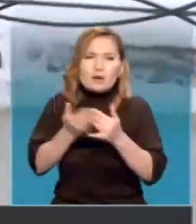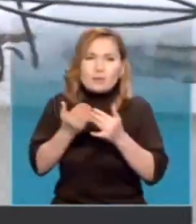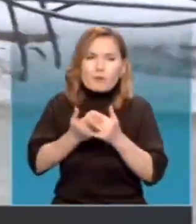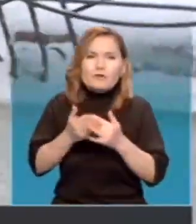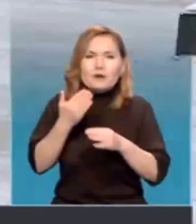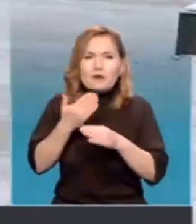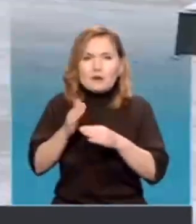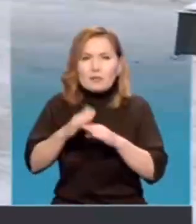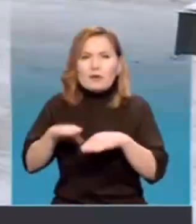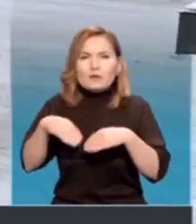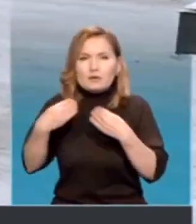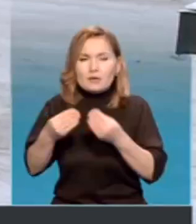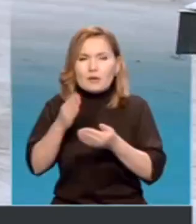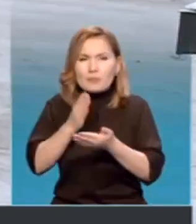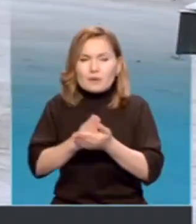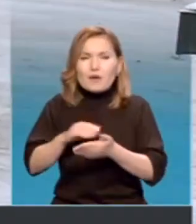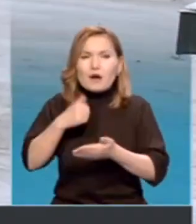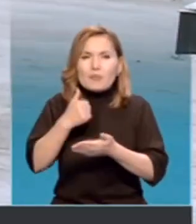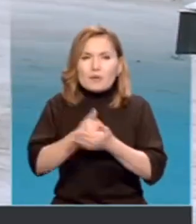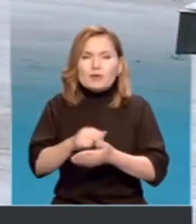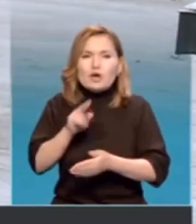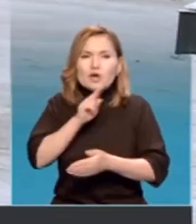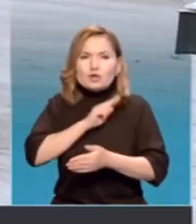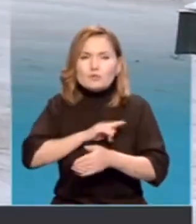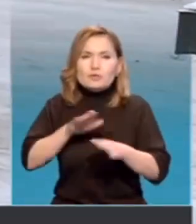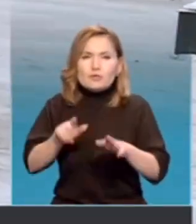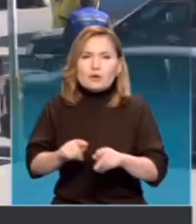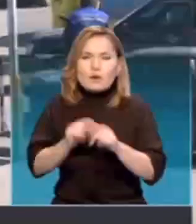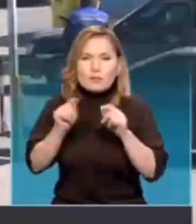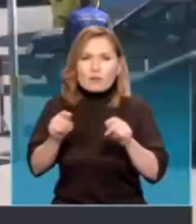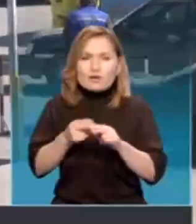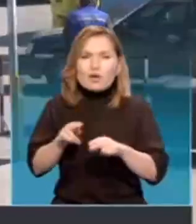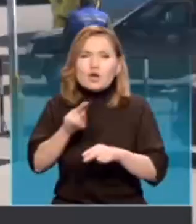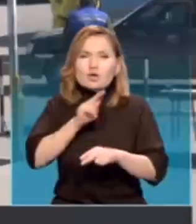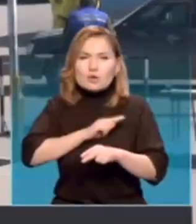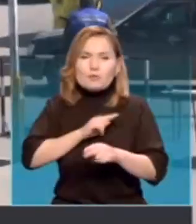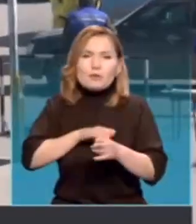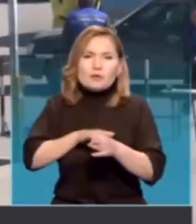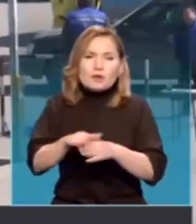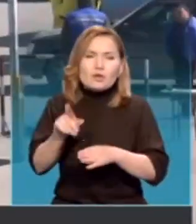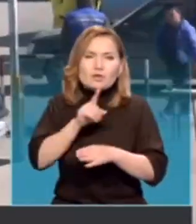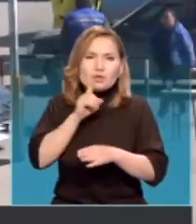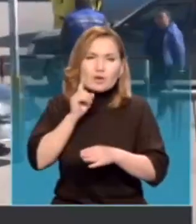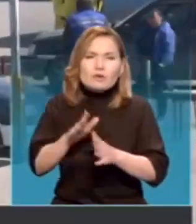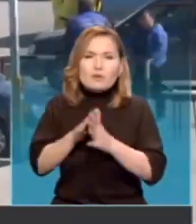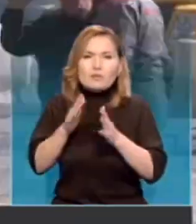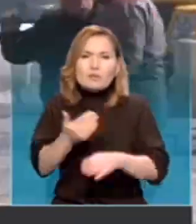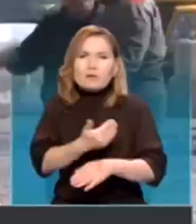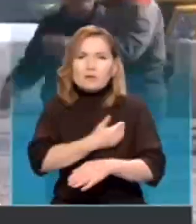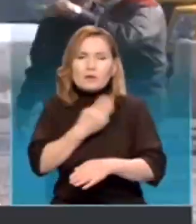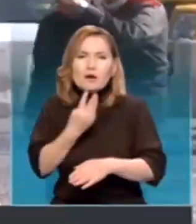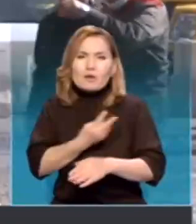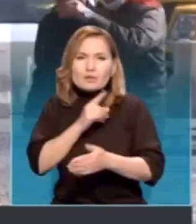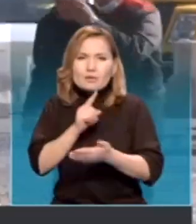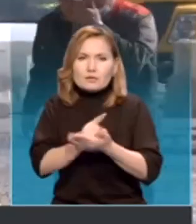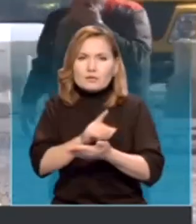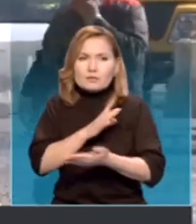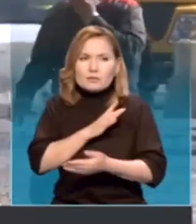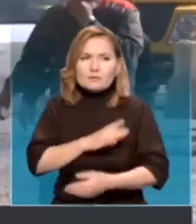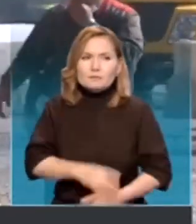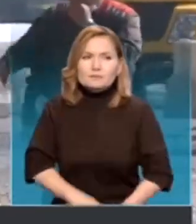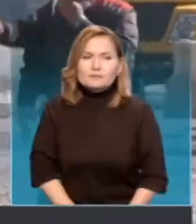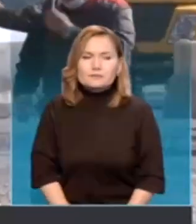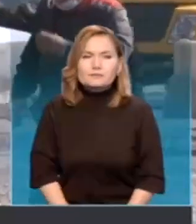несие сияқты тетіктер бар. Бастысы жұмыс орны ғана емес, сол жұмысты істеймін деген қонт құлшыныс табылса игі. Азамат